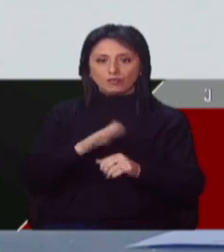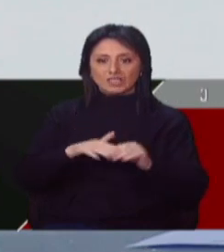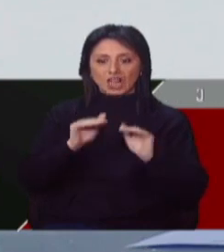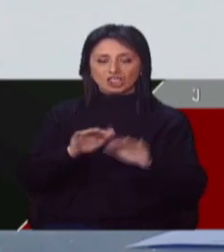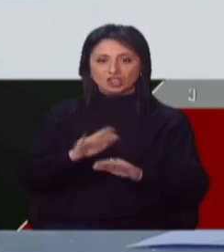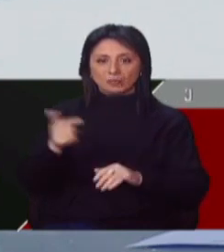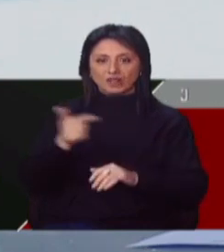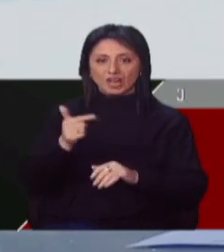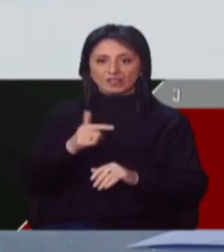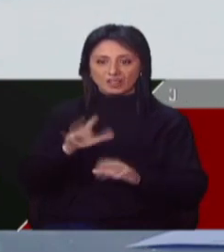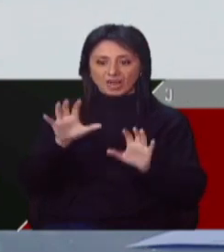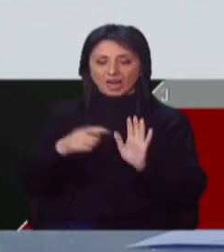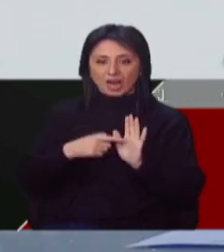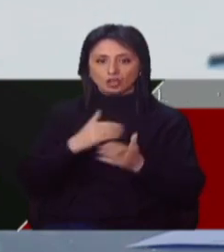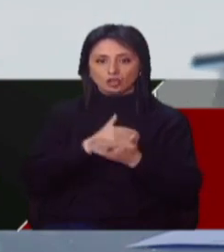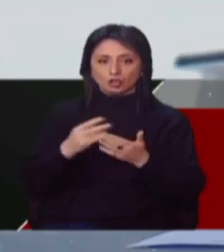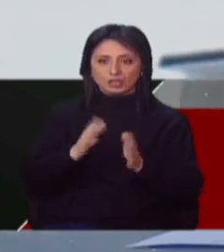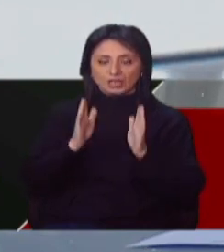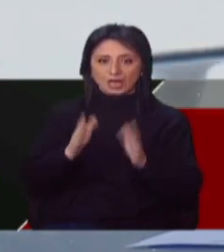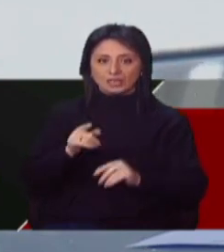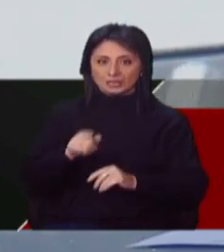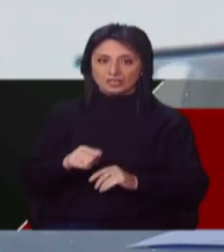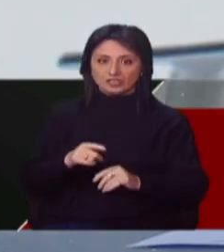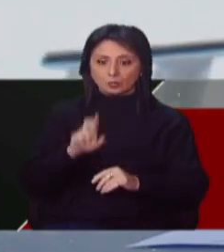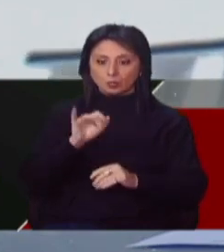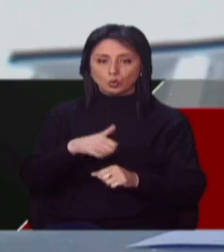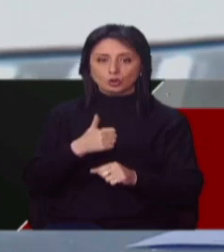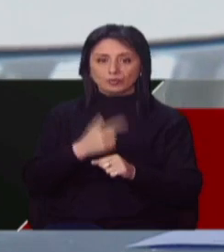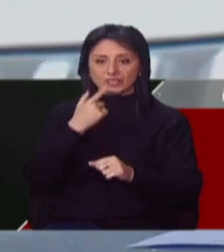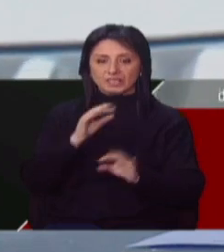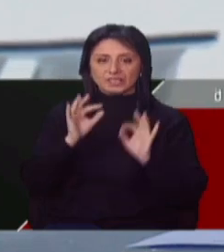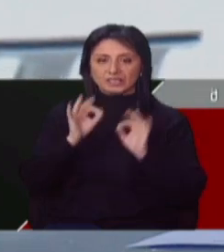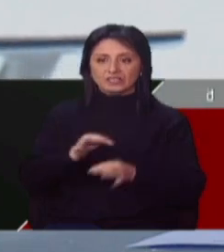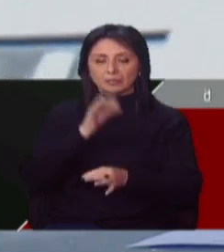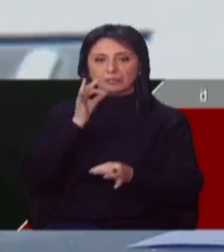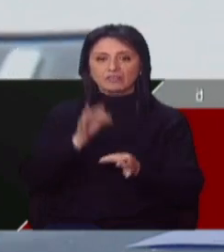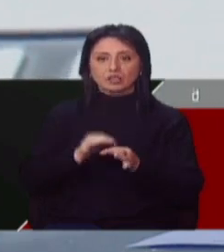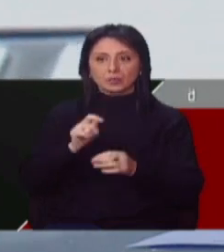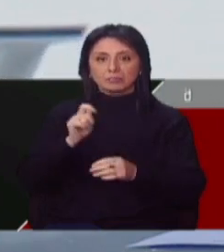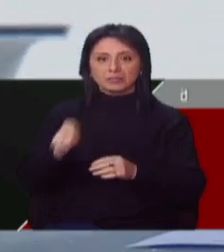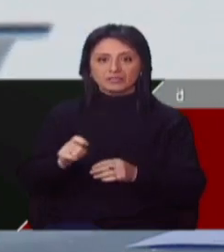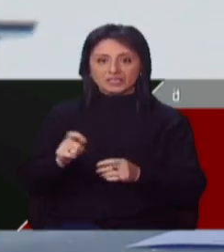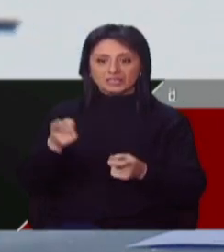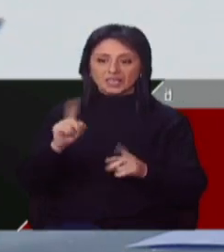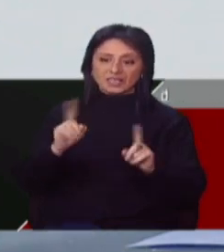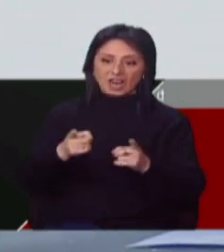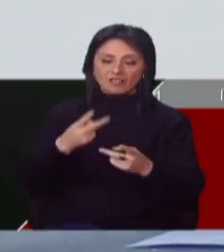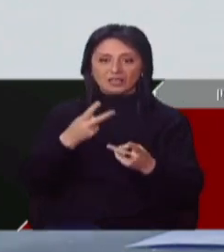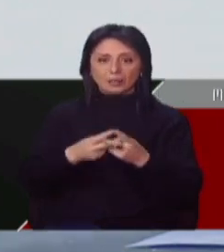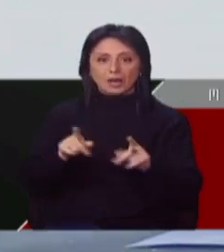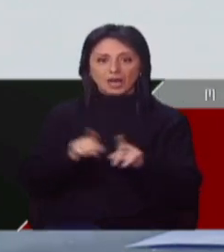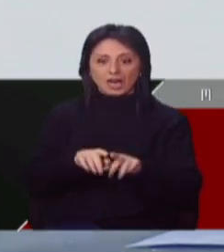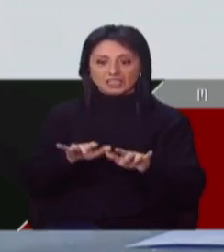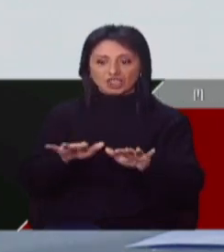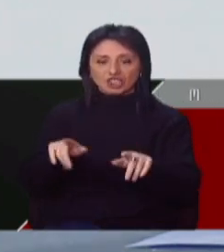helșeu hablobis garantia sacanem de blu done zeganis sa sgruba. Biuro suprosis siskli samartlis pasul hebuskeba și mice medaka o banda patim rebase